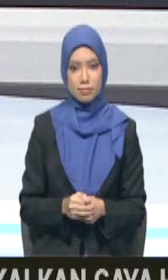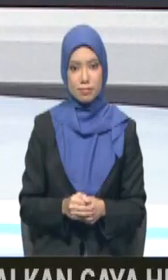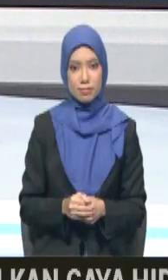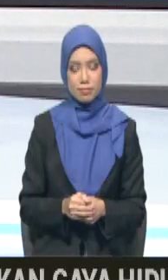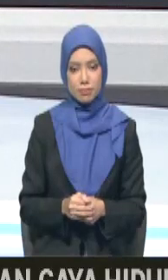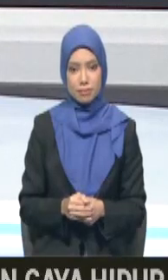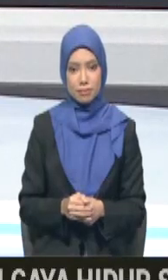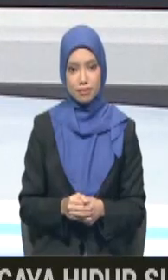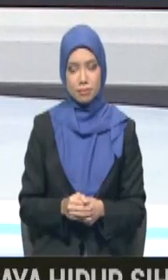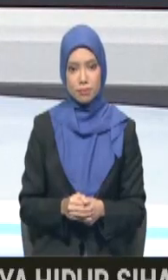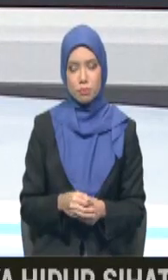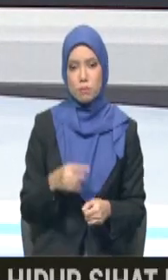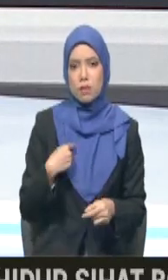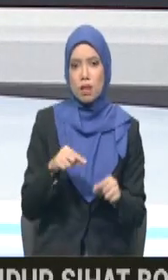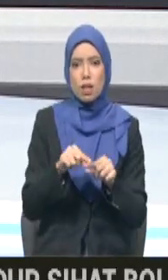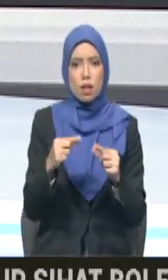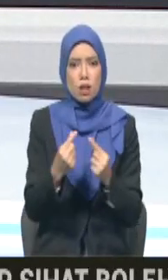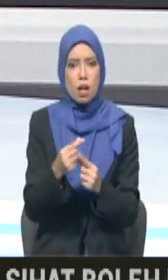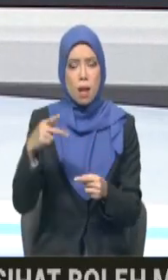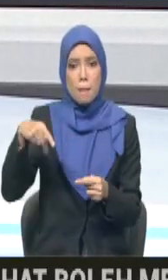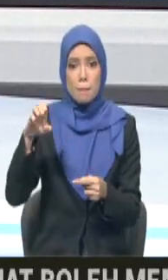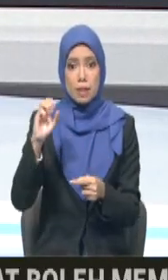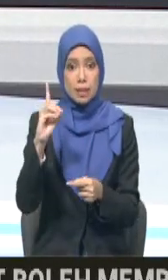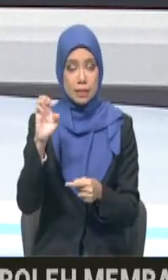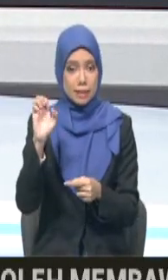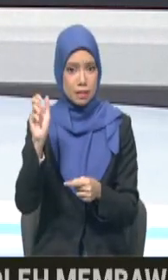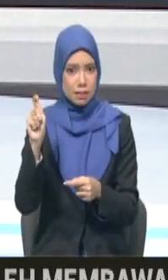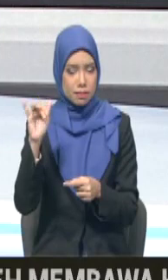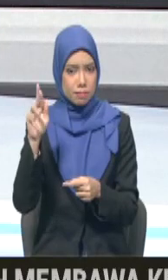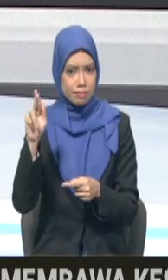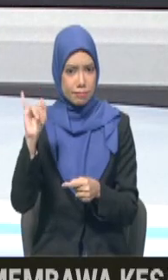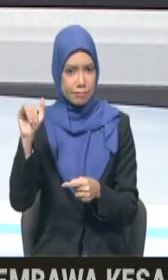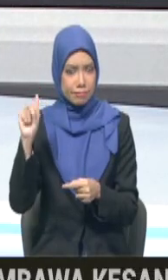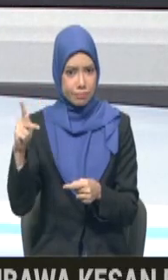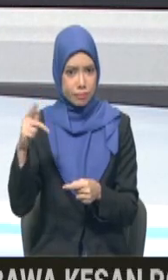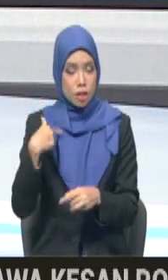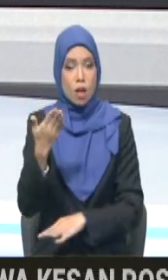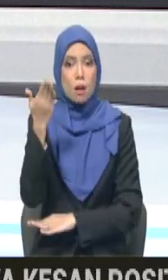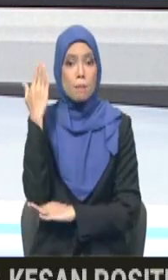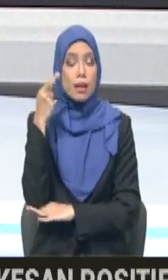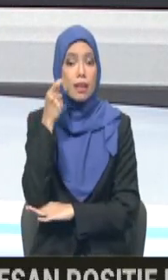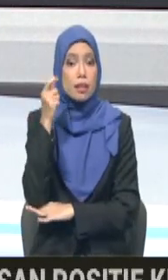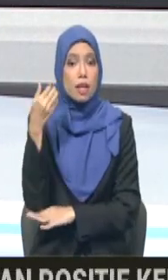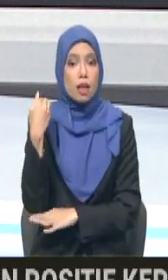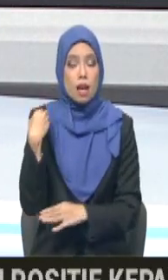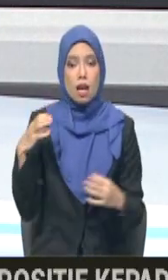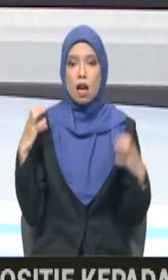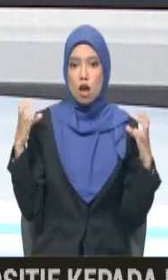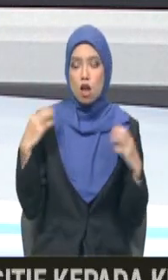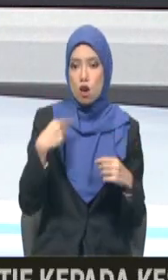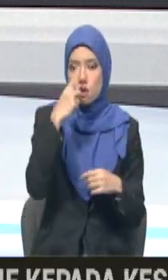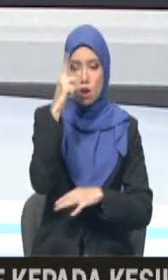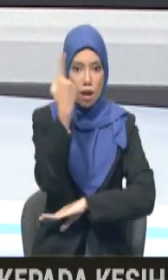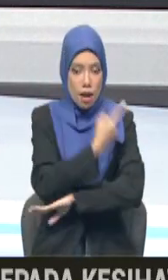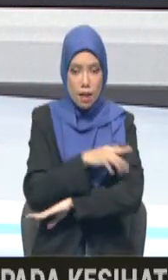blight persatuan pediatrik Brunei BPS pagi tadi mengadakan karnival Sempena hari kanak-kanak sedunia